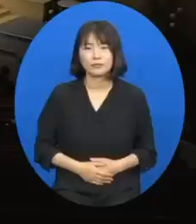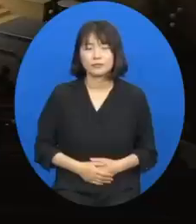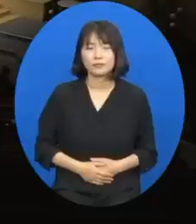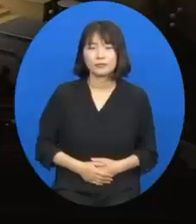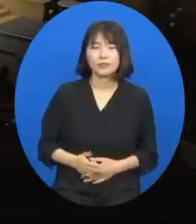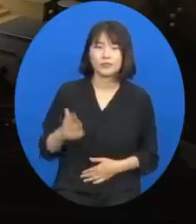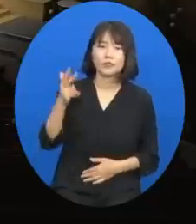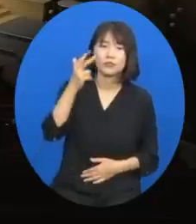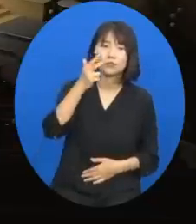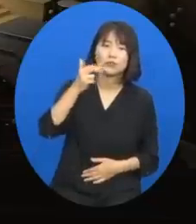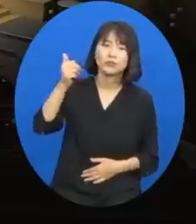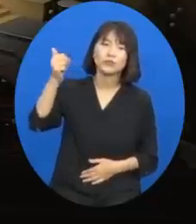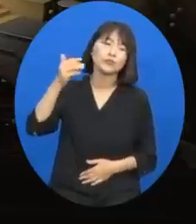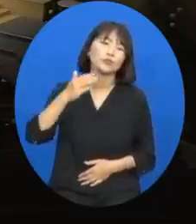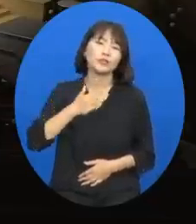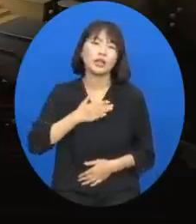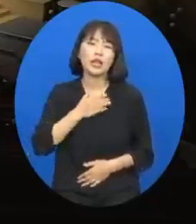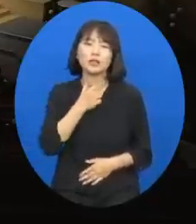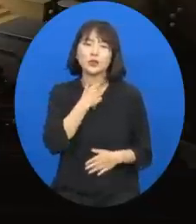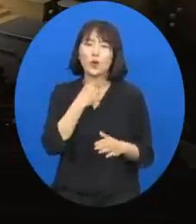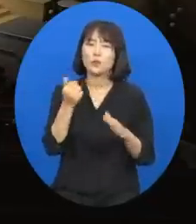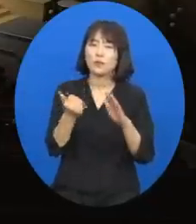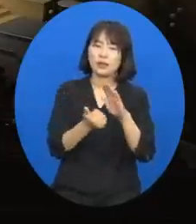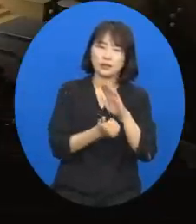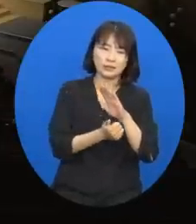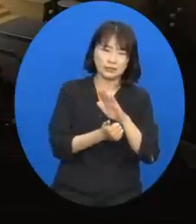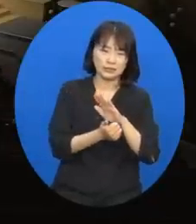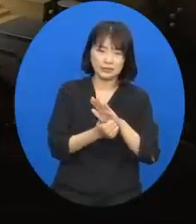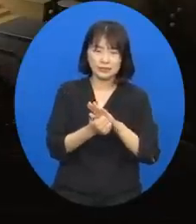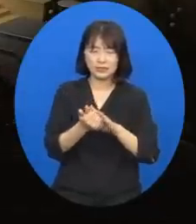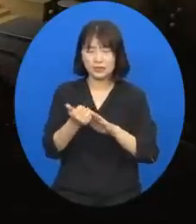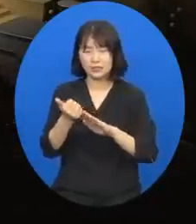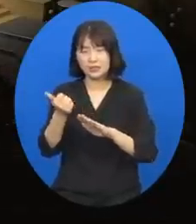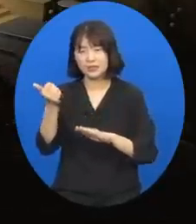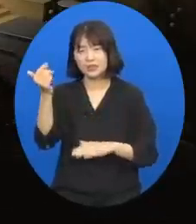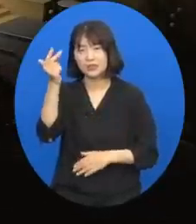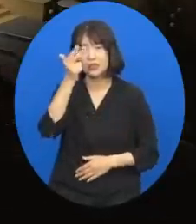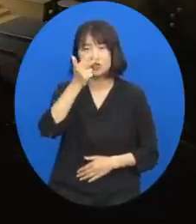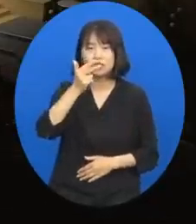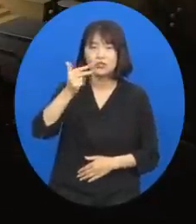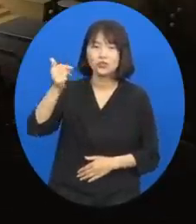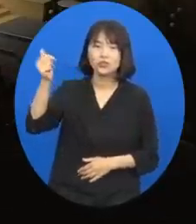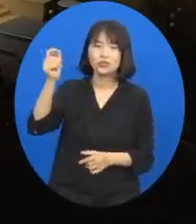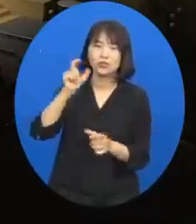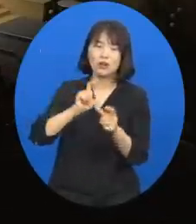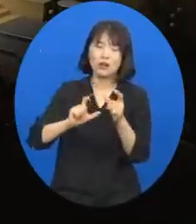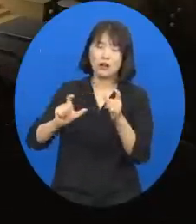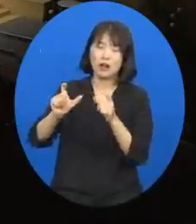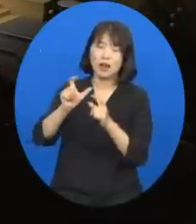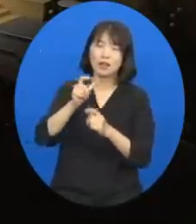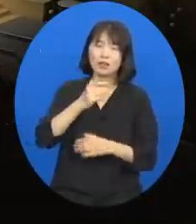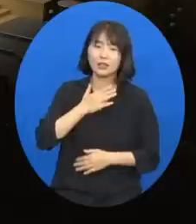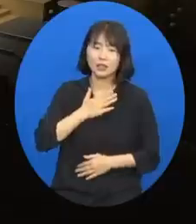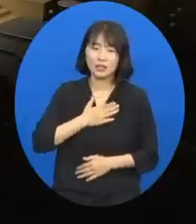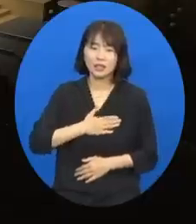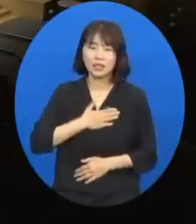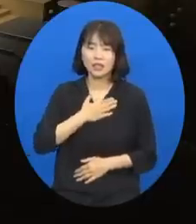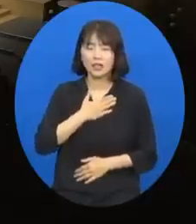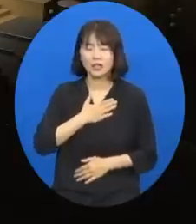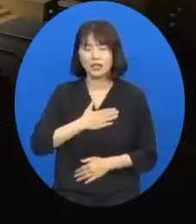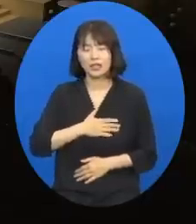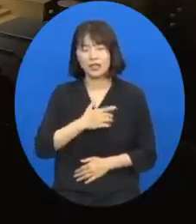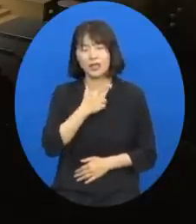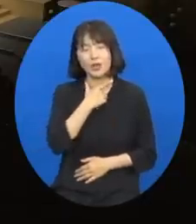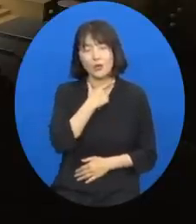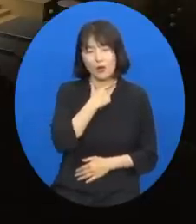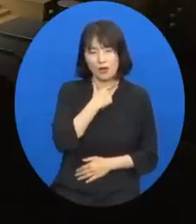투르 으 좋아 않으 준비와 하하 근데 4